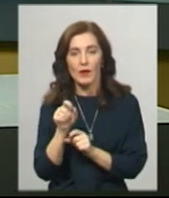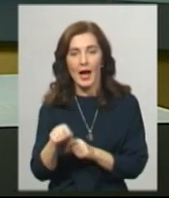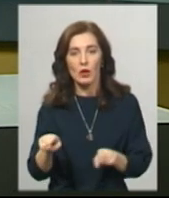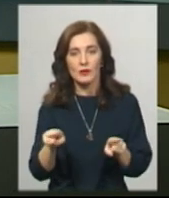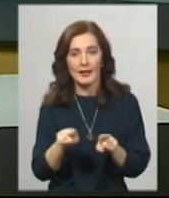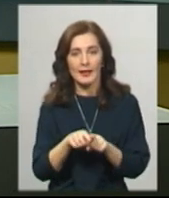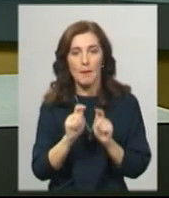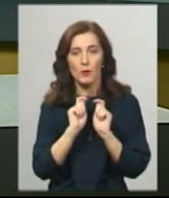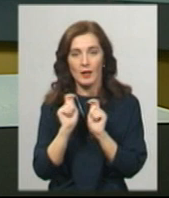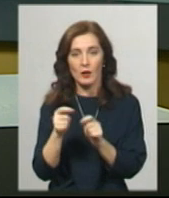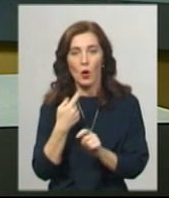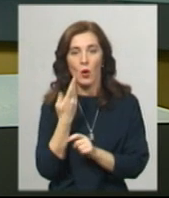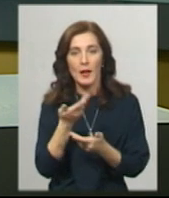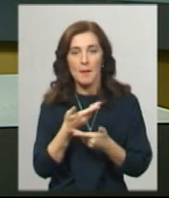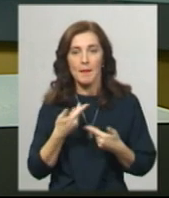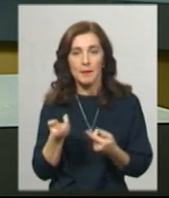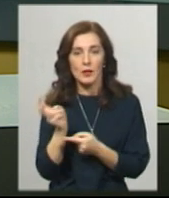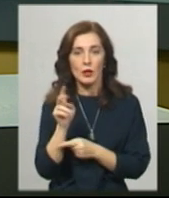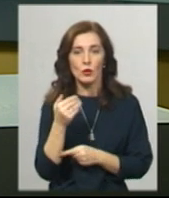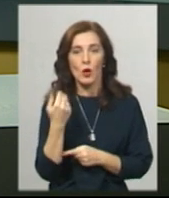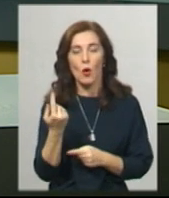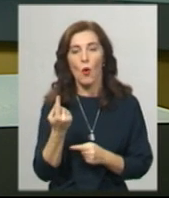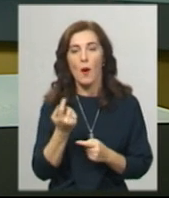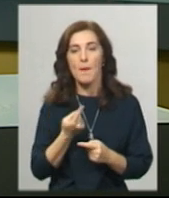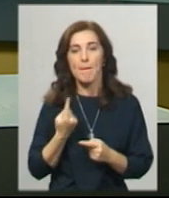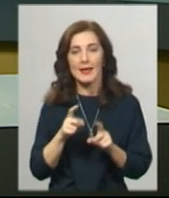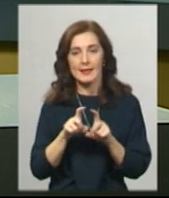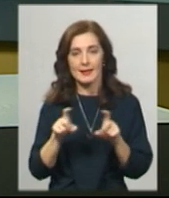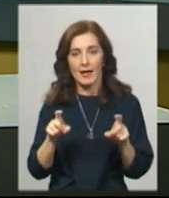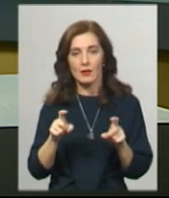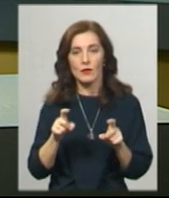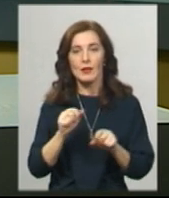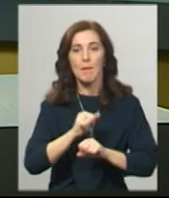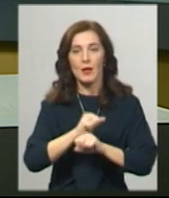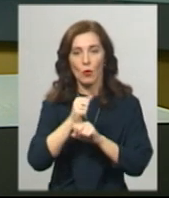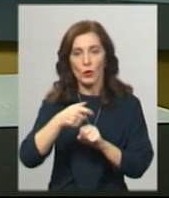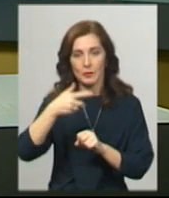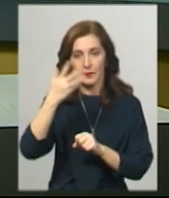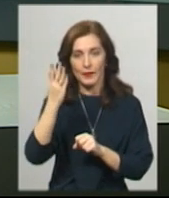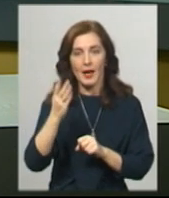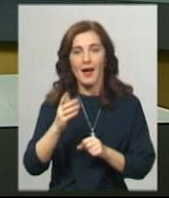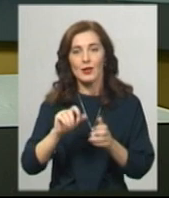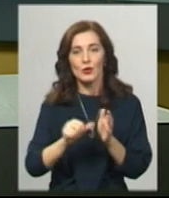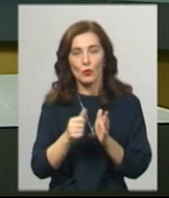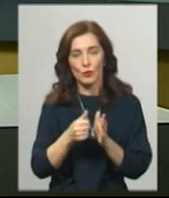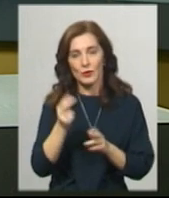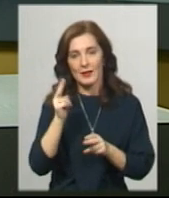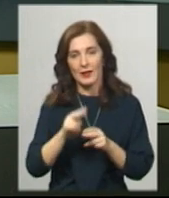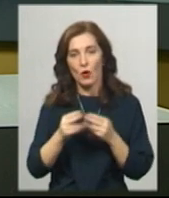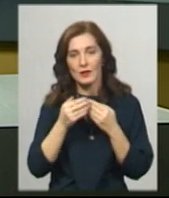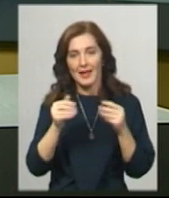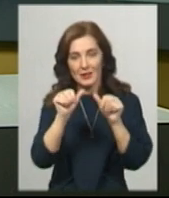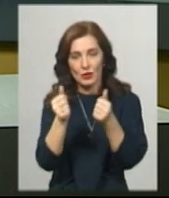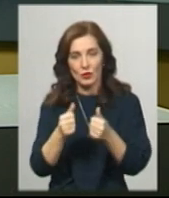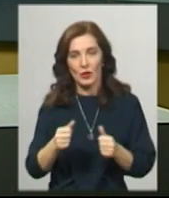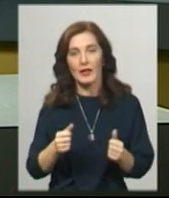Коли ми навідались в його майстерню, облаштовану на балконі багатоповерхівки, скульптор закінчував останню у цьому році статуетку Миколая